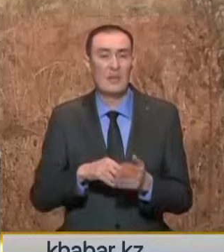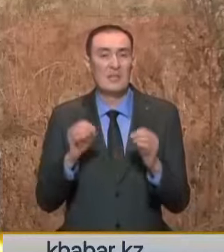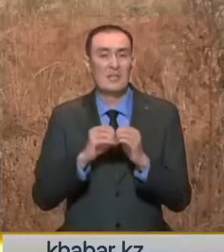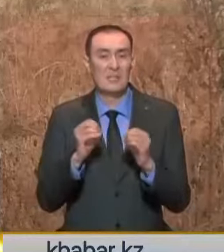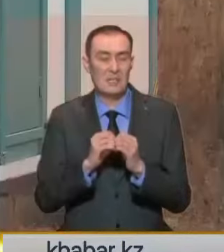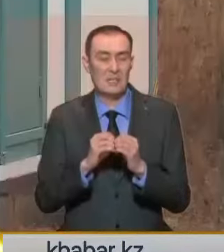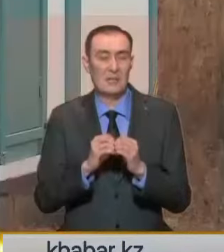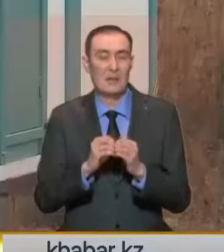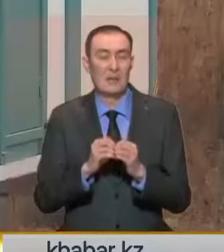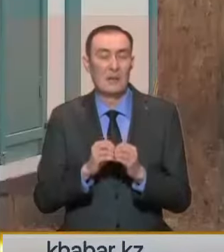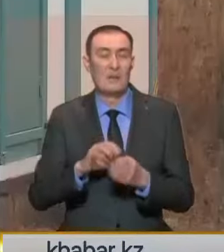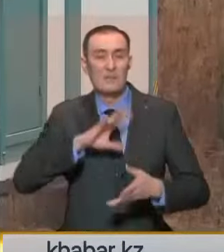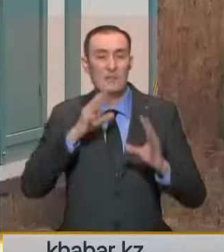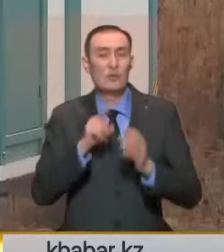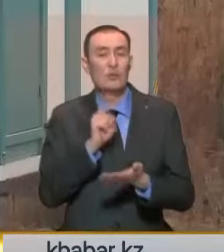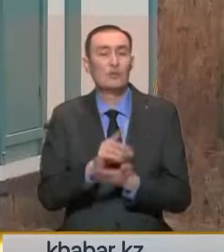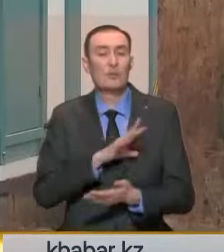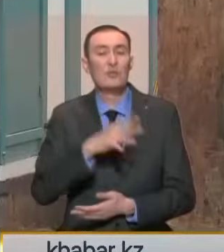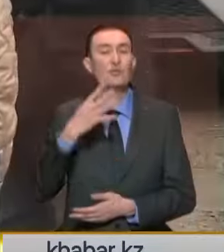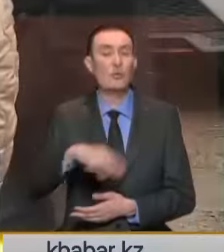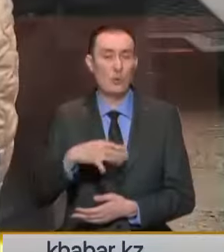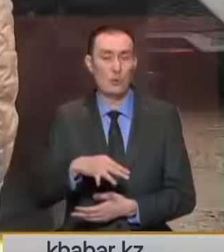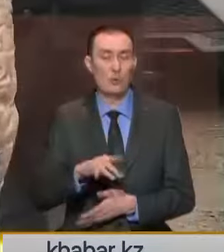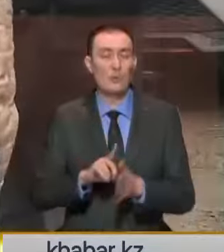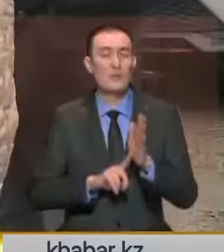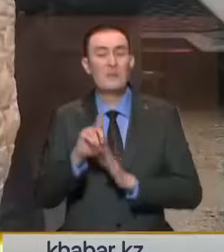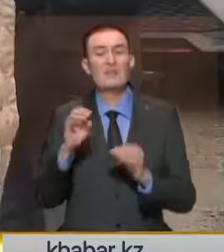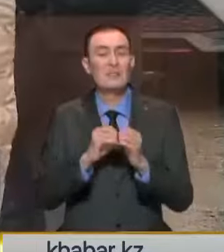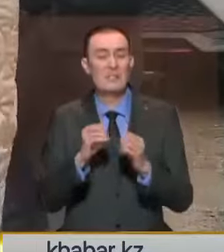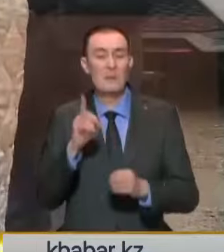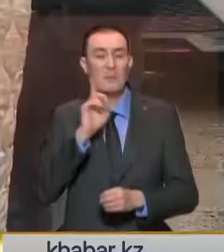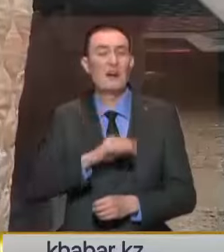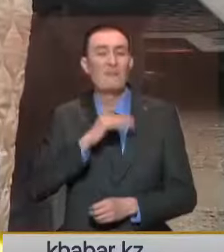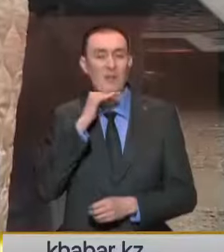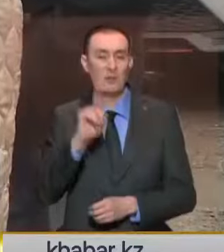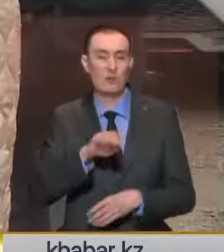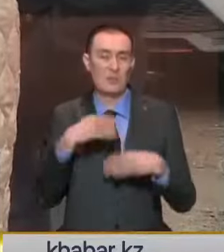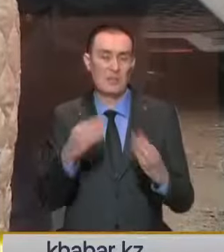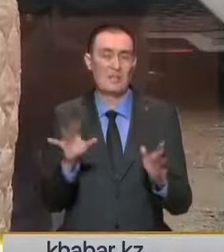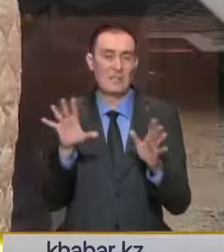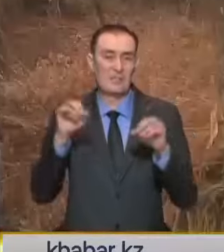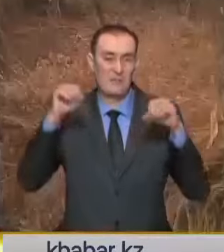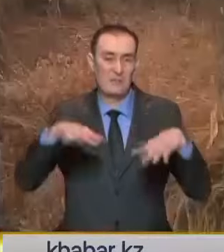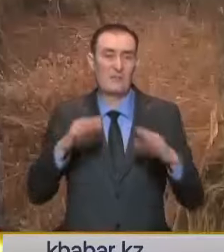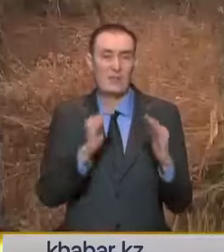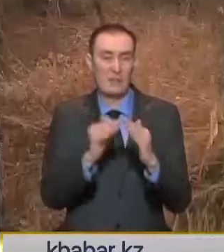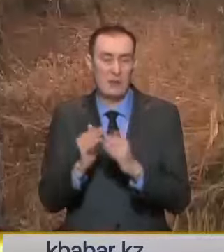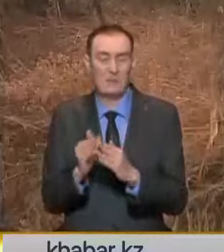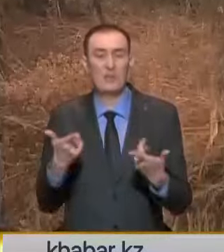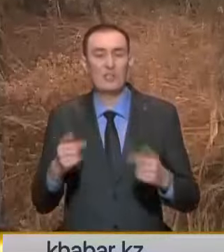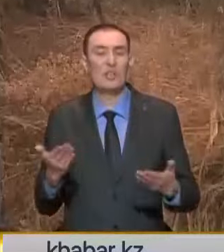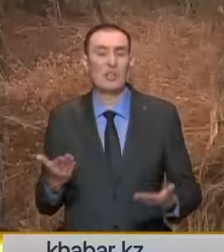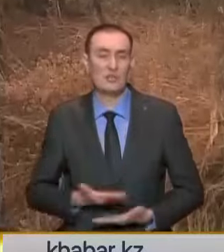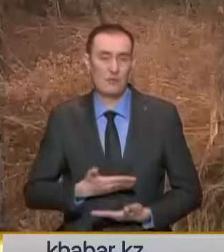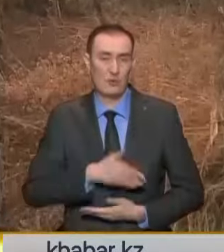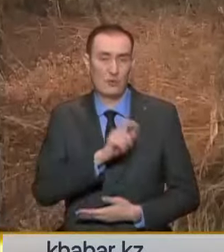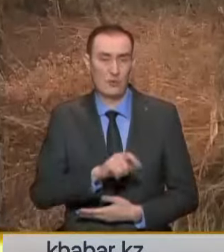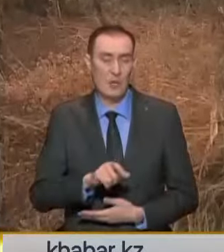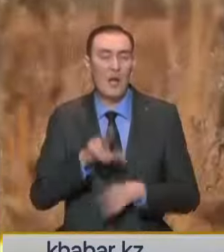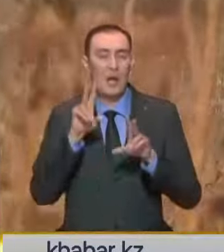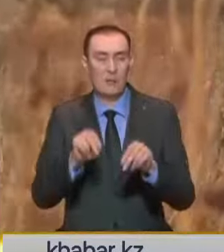10 подстанций. Всего их должно быть 40, но даже первых 10 хватит, чтобы дать свет домам, где все же живут люди.